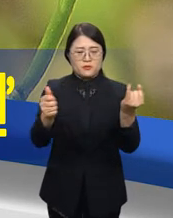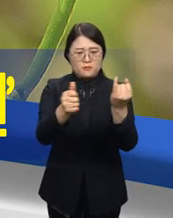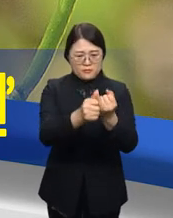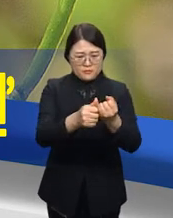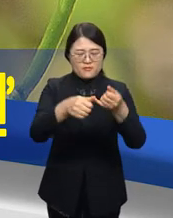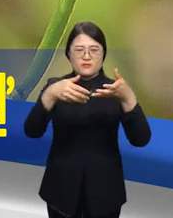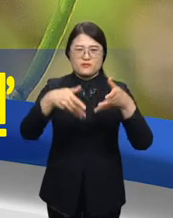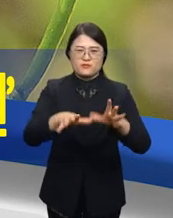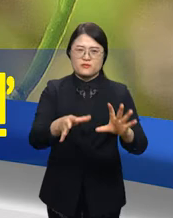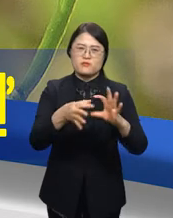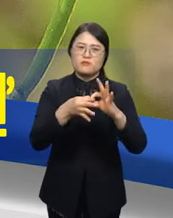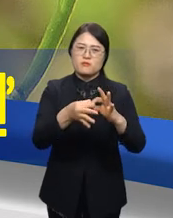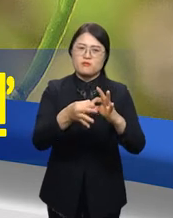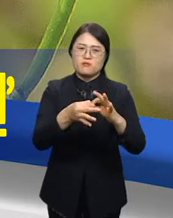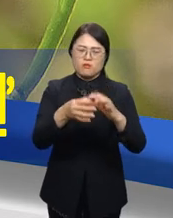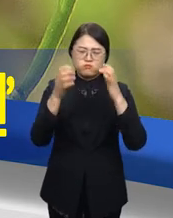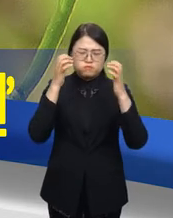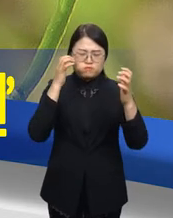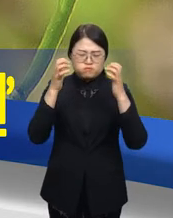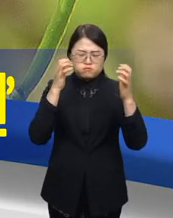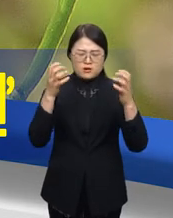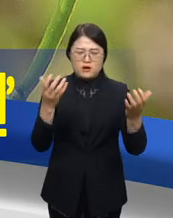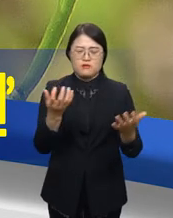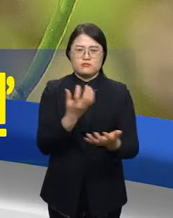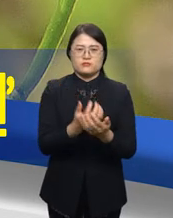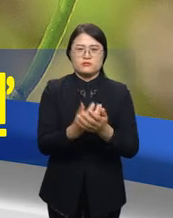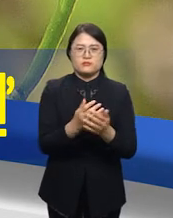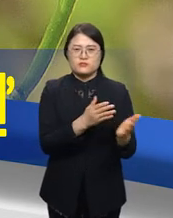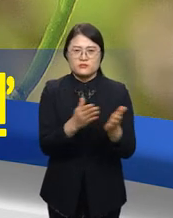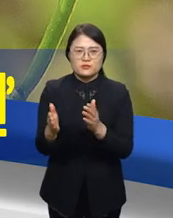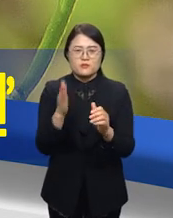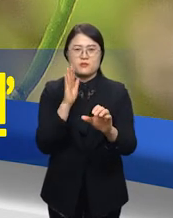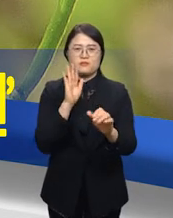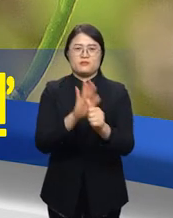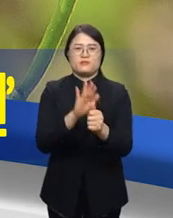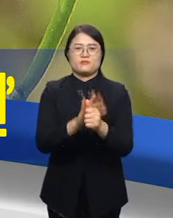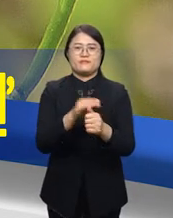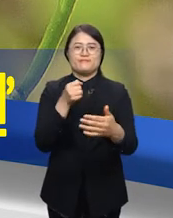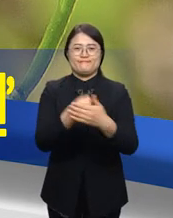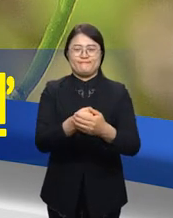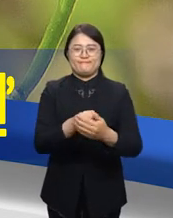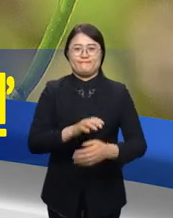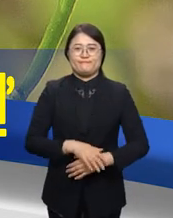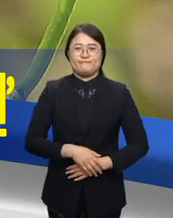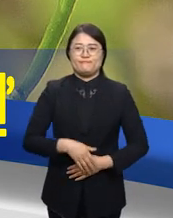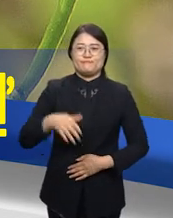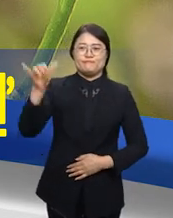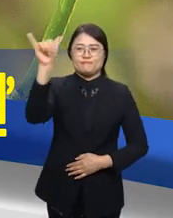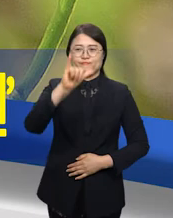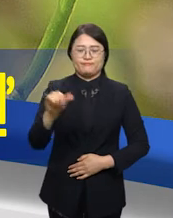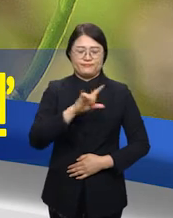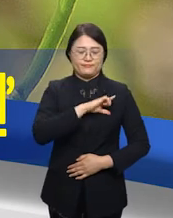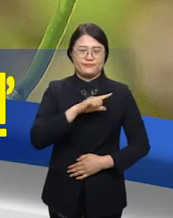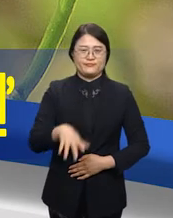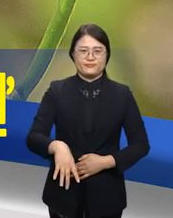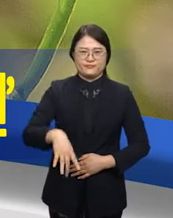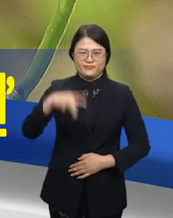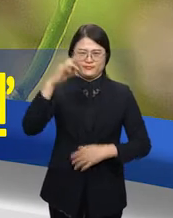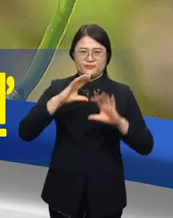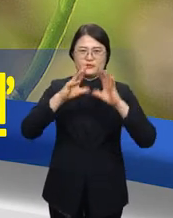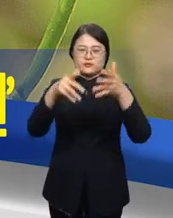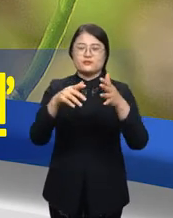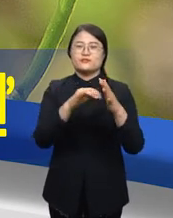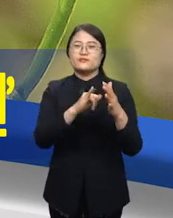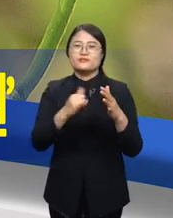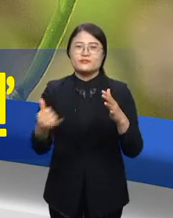혼인 출산 등과 관련한 복잡한 민원 서류 처리를 돕기로 했는데요. 전국 최초로 국제